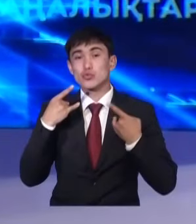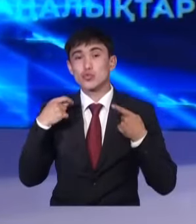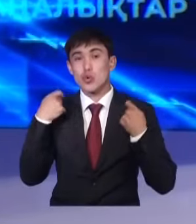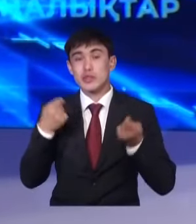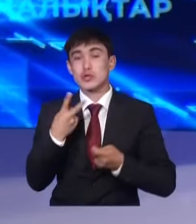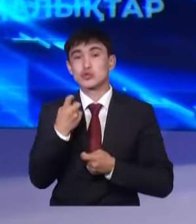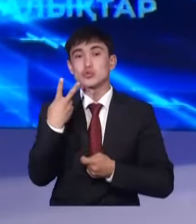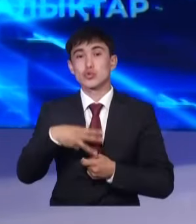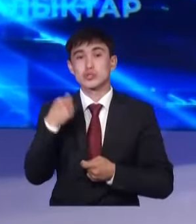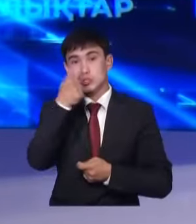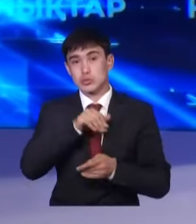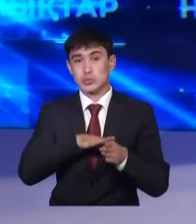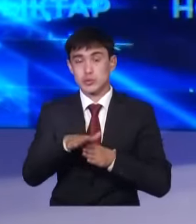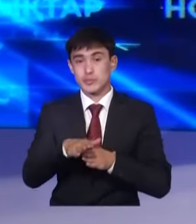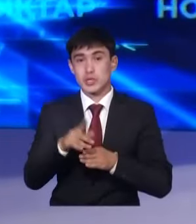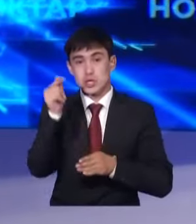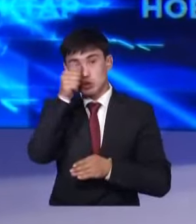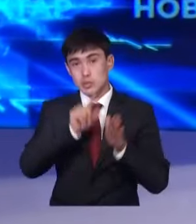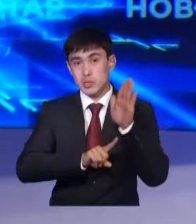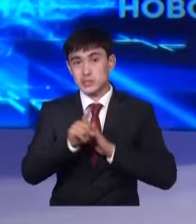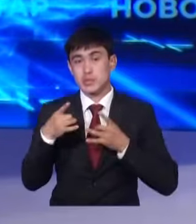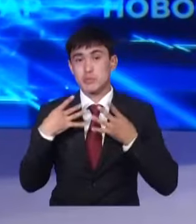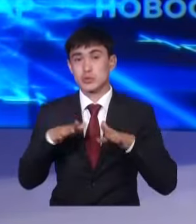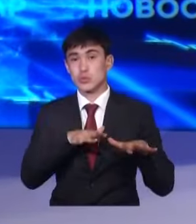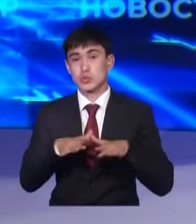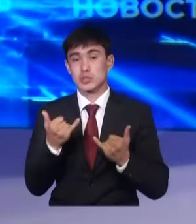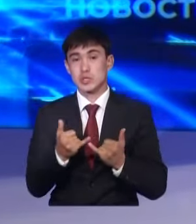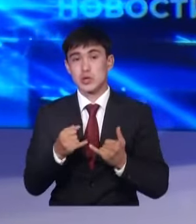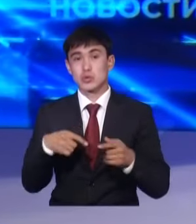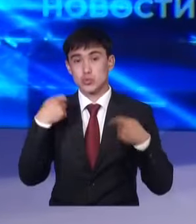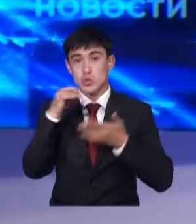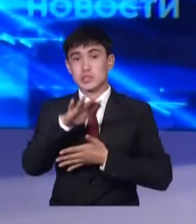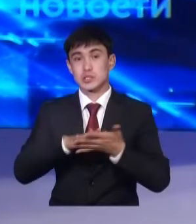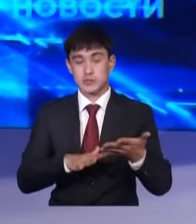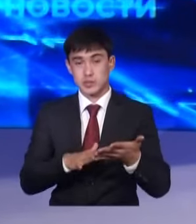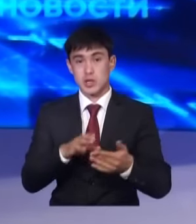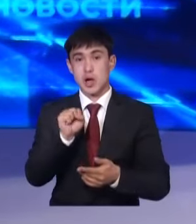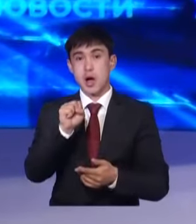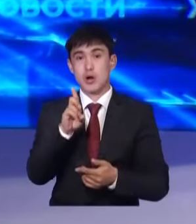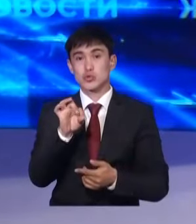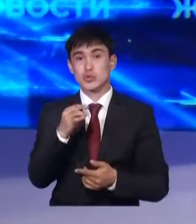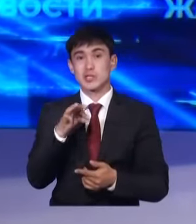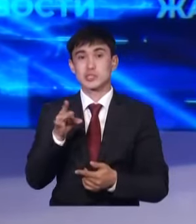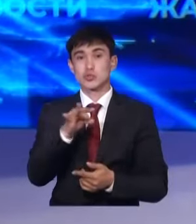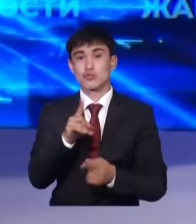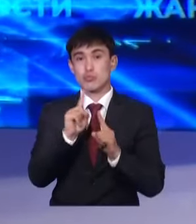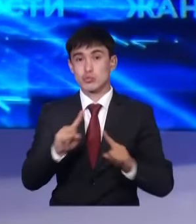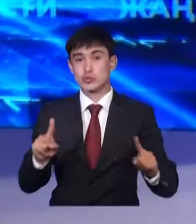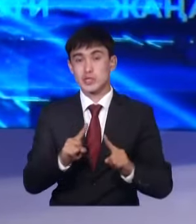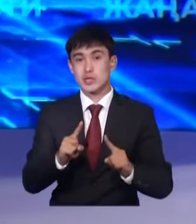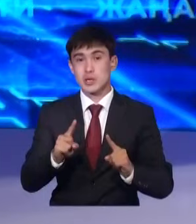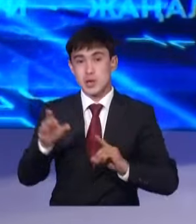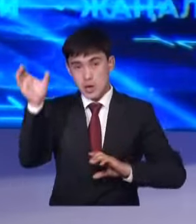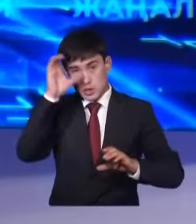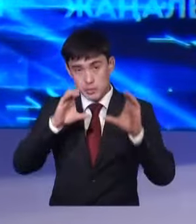130 жыл. Жыл басында бастау алған мерейтойлық шаралар бүгін туған өлкесінде жалғасын тапты. Ақсуда Ілияс Жансүгіровтың мұрасатты ғылыми